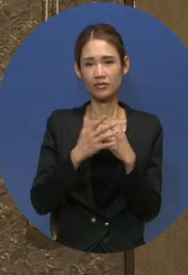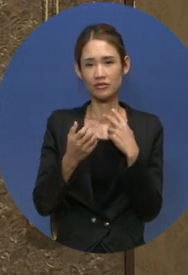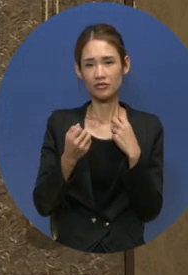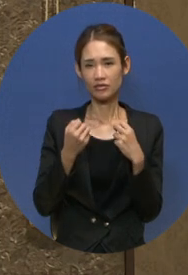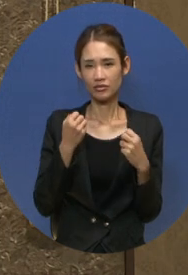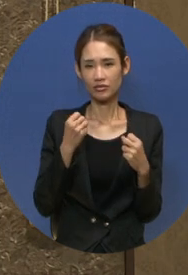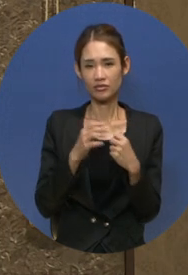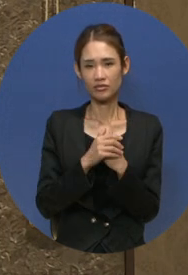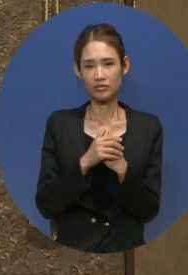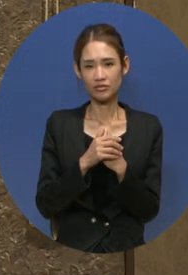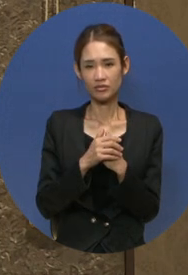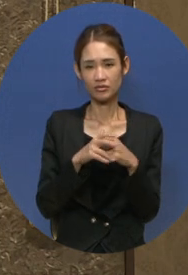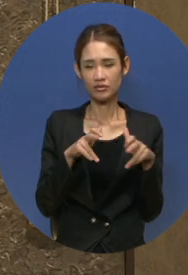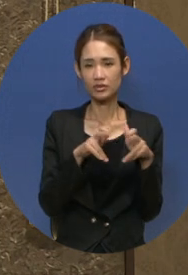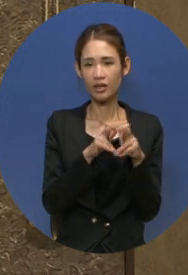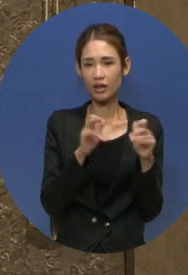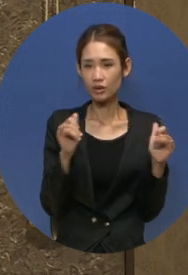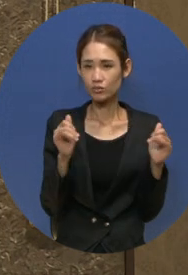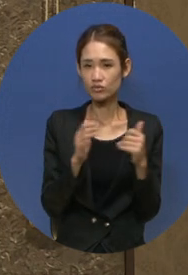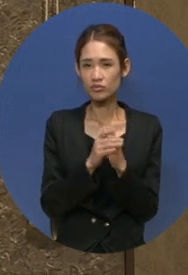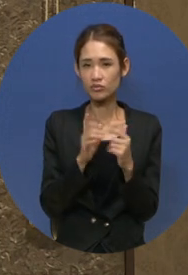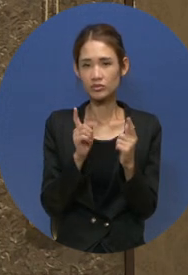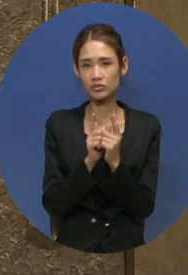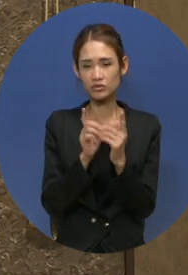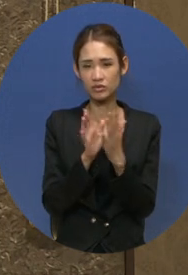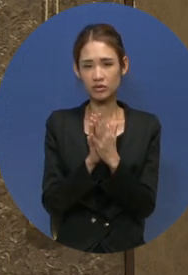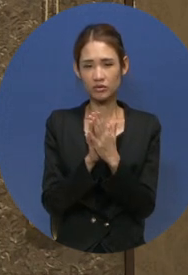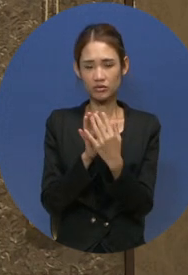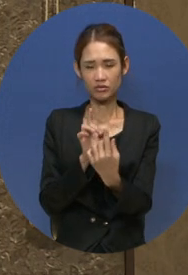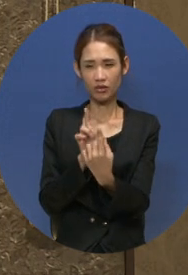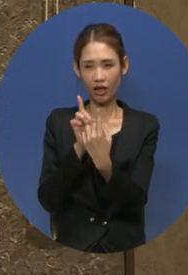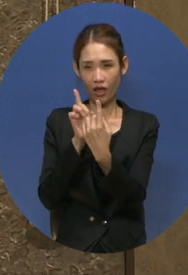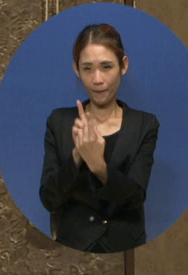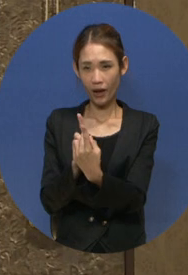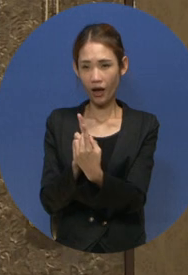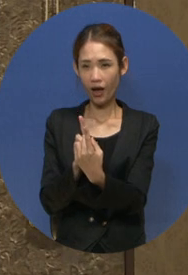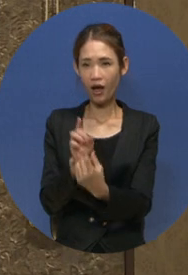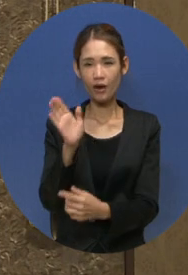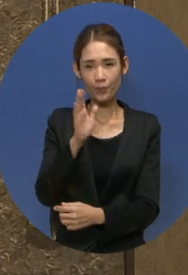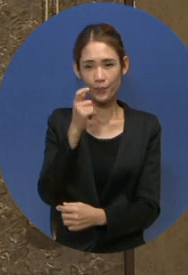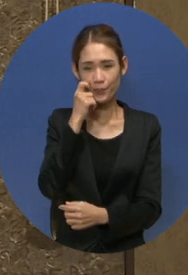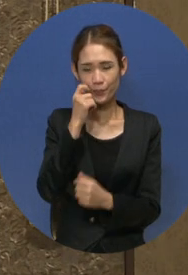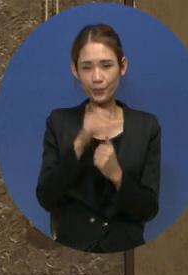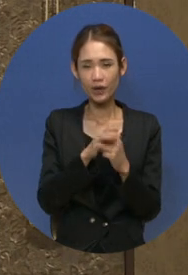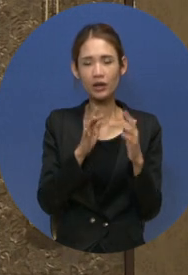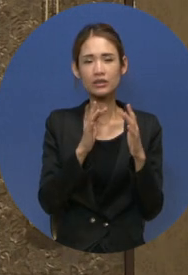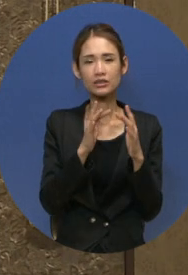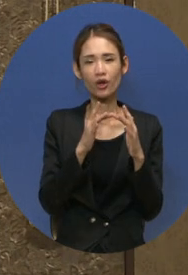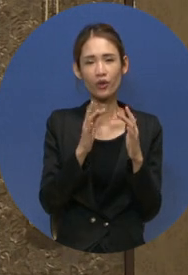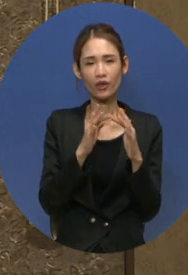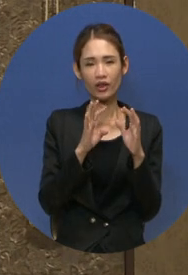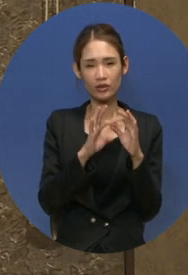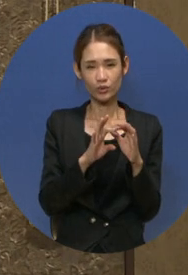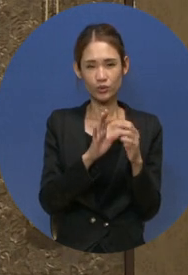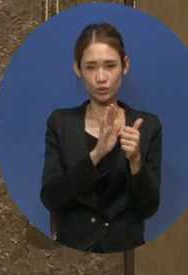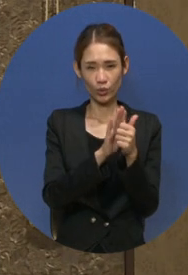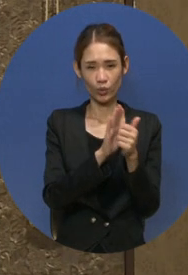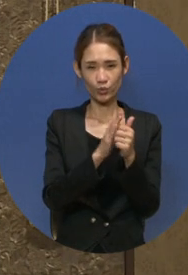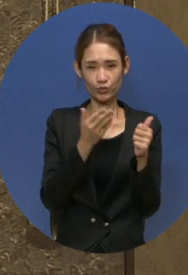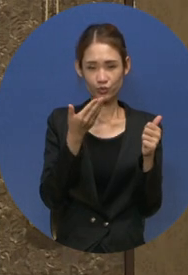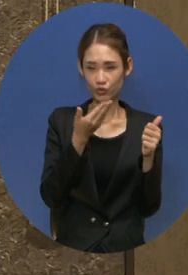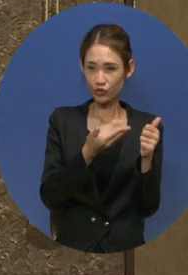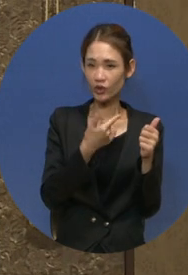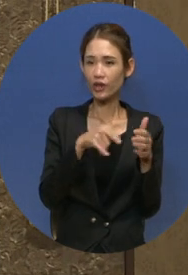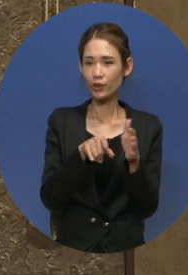하여튼 이 장애인분들에게 직접 이제 대면 서비스를 할 수 없으니까 온라인으로라도 그분들에게 도움이 되는 어떤